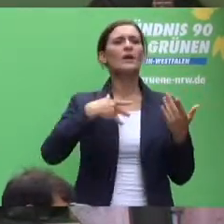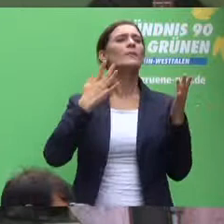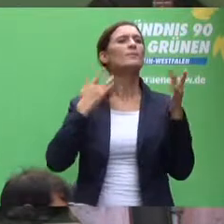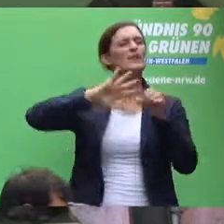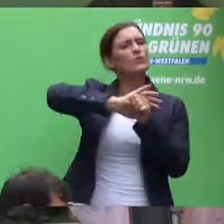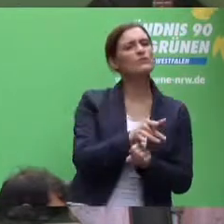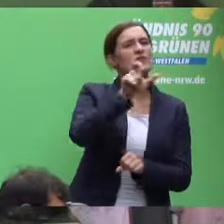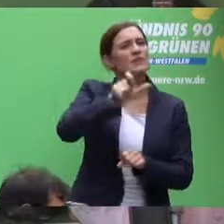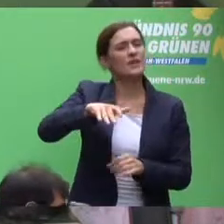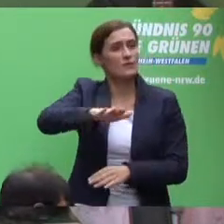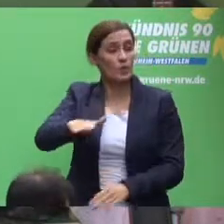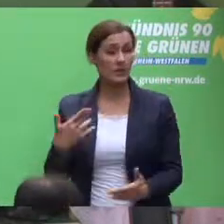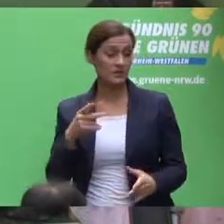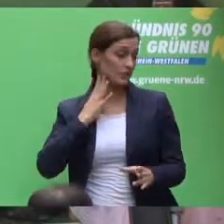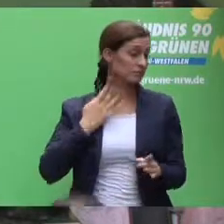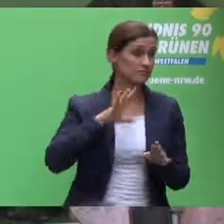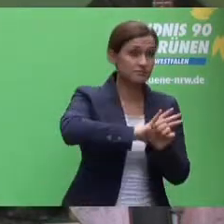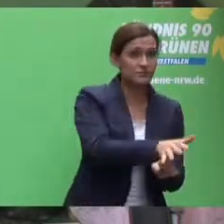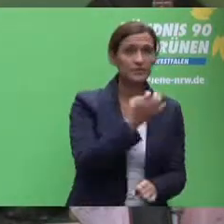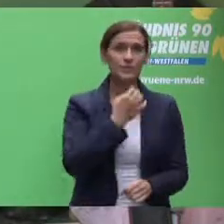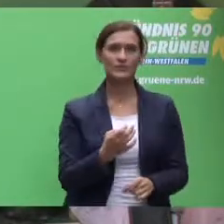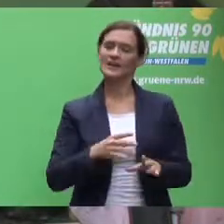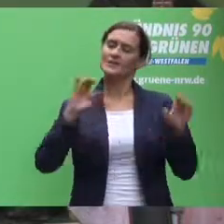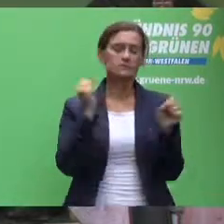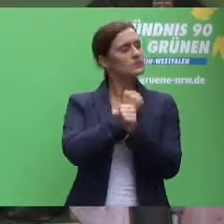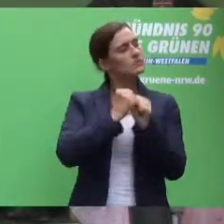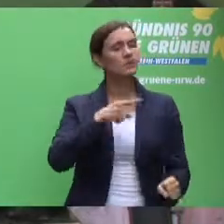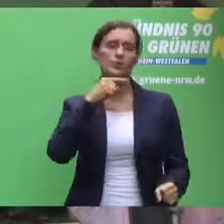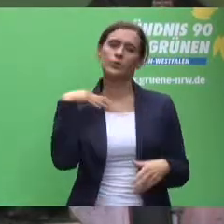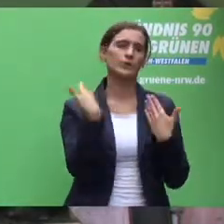den Grünen gehören, dann ist das eine ungeheuerliche Verleumdung.